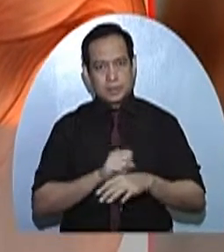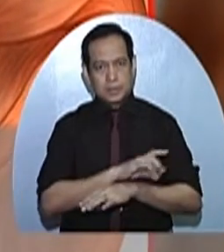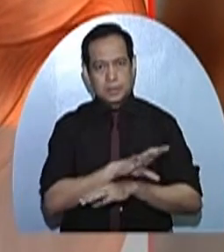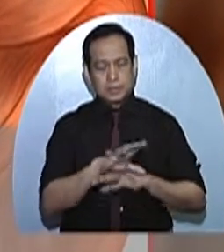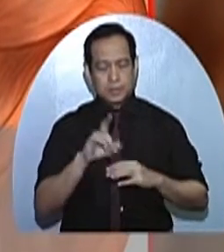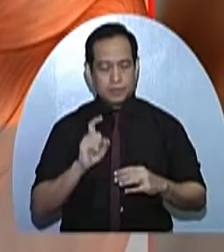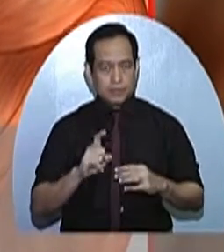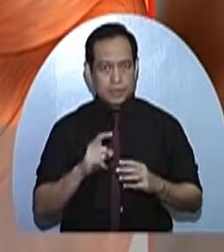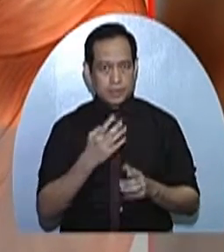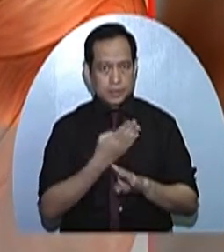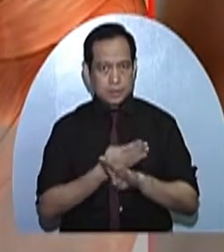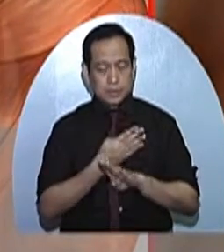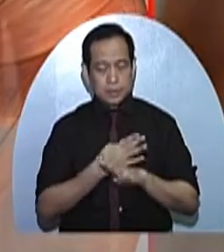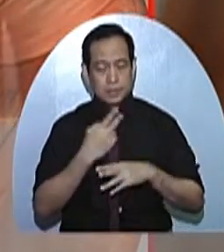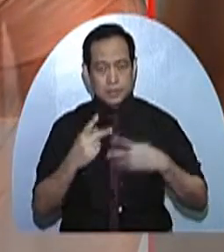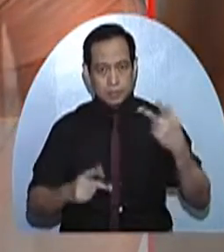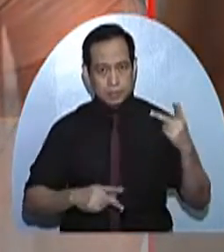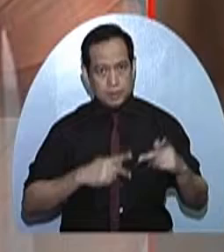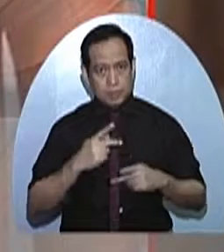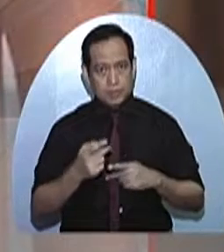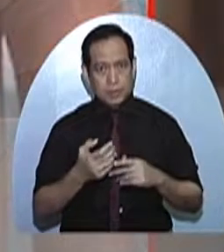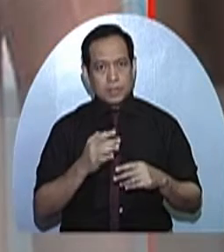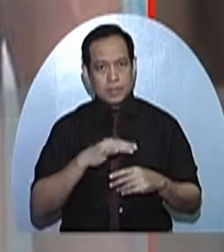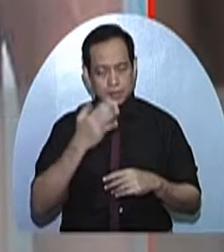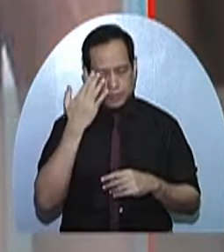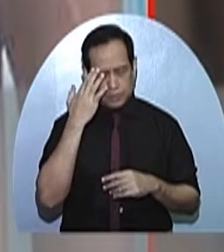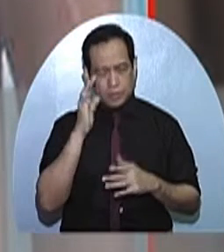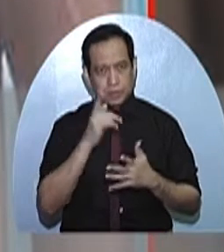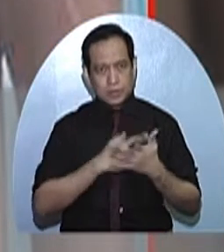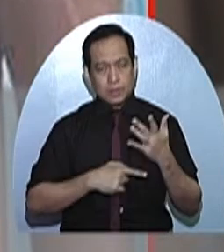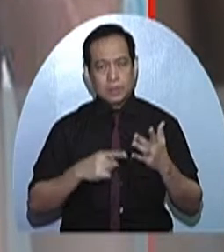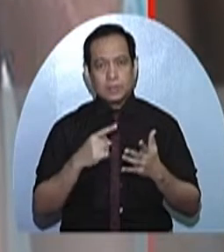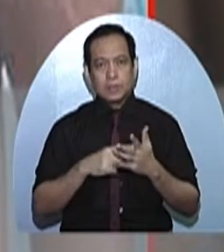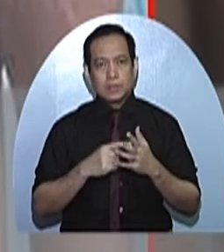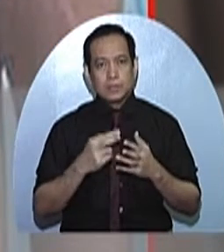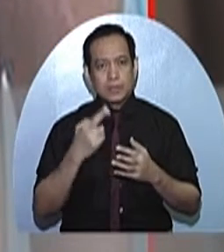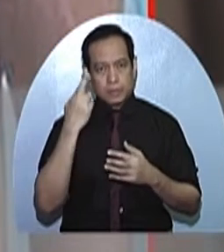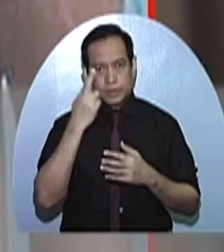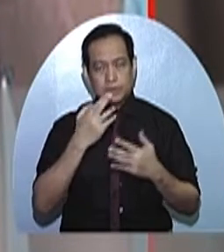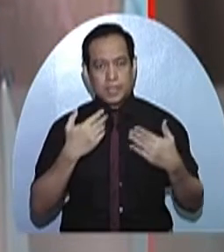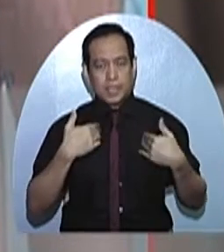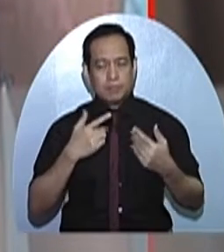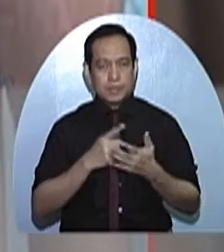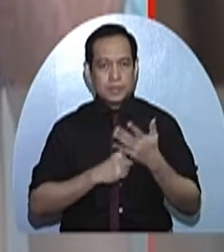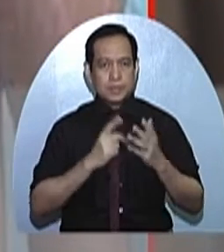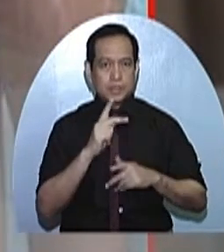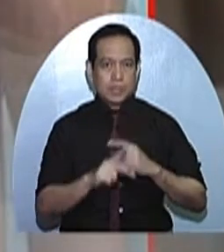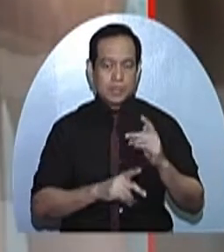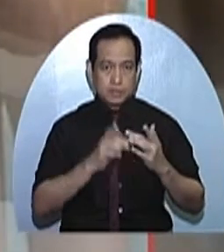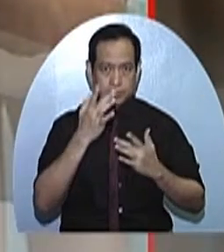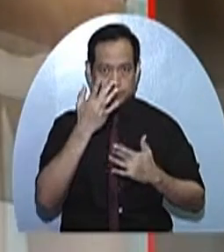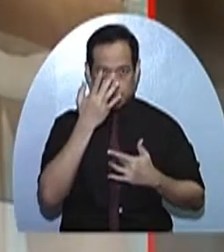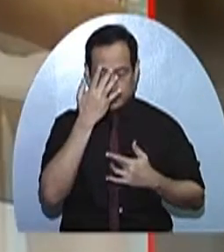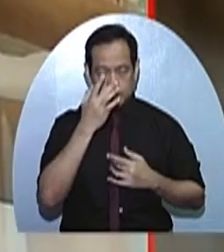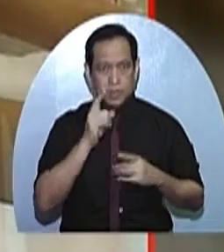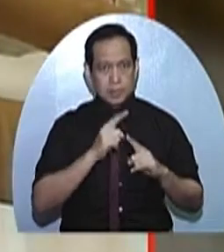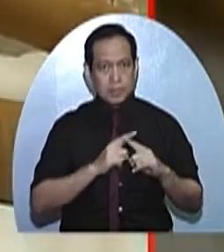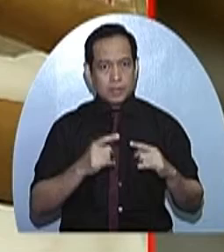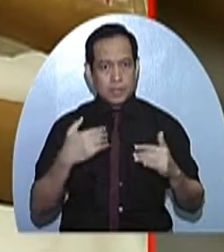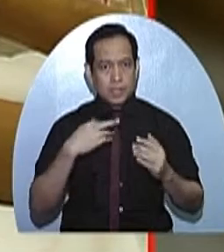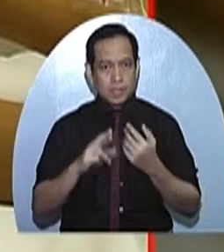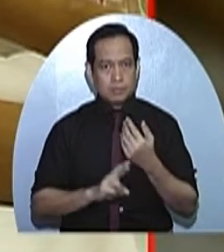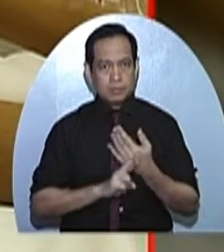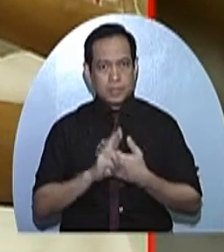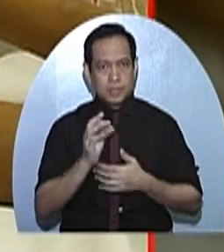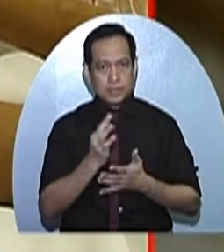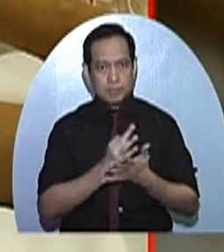na kumakalat sa buto ng tao. Hindi pa alam ang sanhi ng pagkakaroon ng ganitong klase ng sakit. Ngunit may